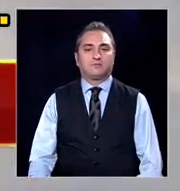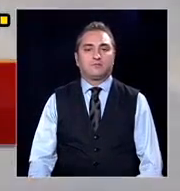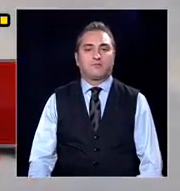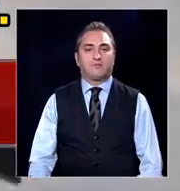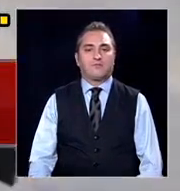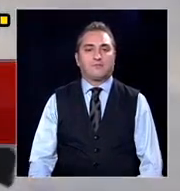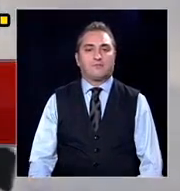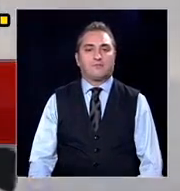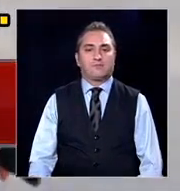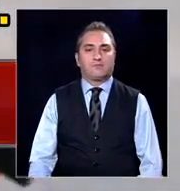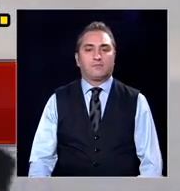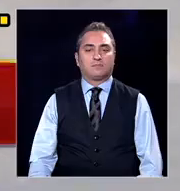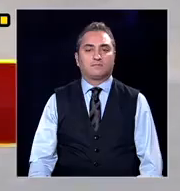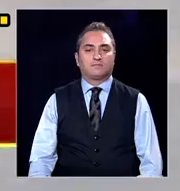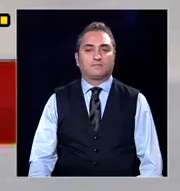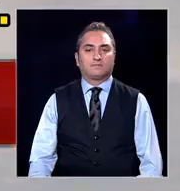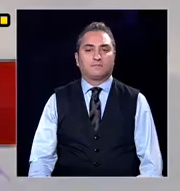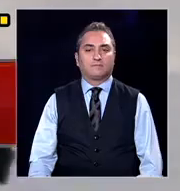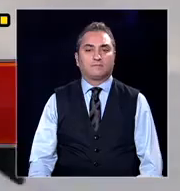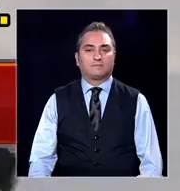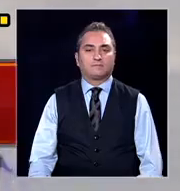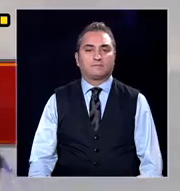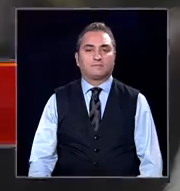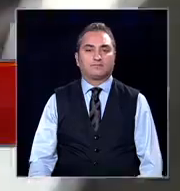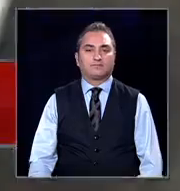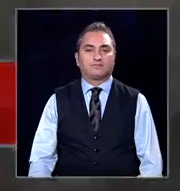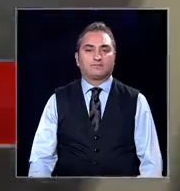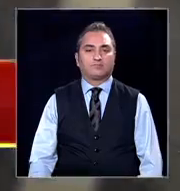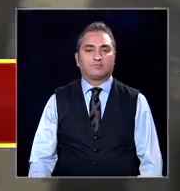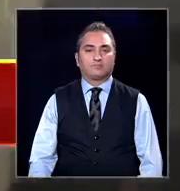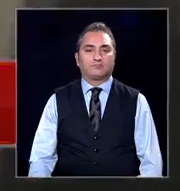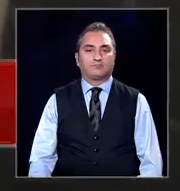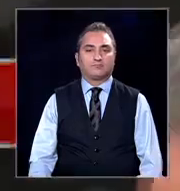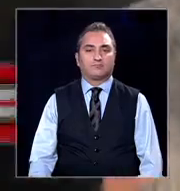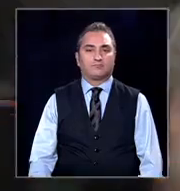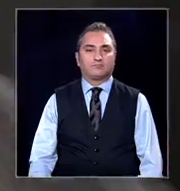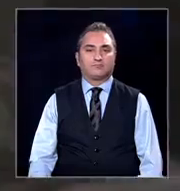geliyor, arabamın yakıt deposunu patlatıyor, aynamı kırıyor.